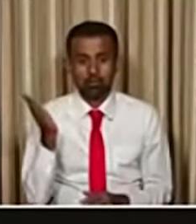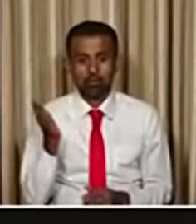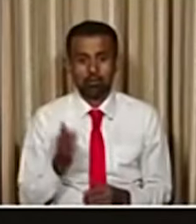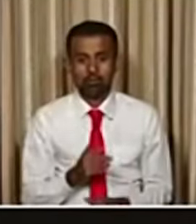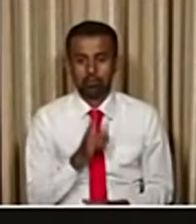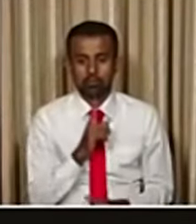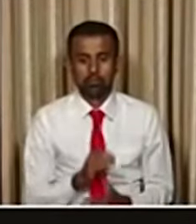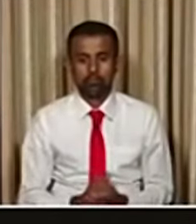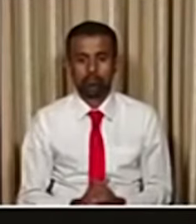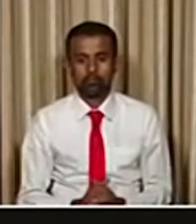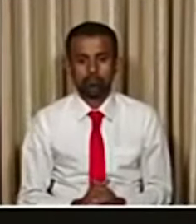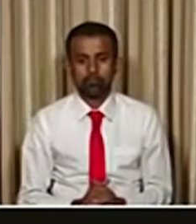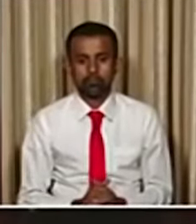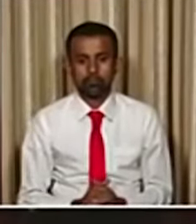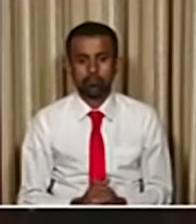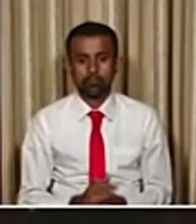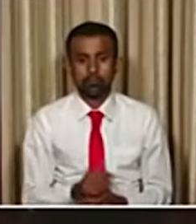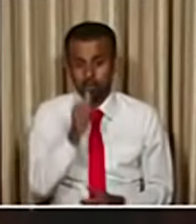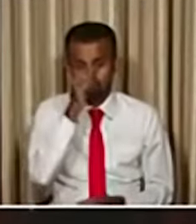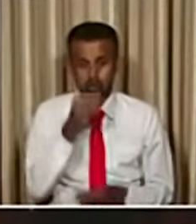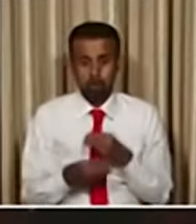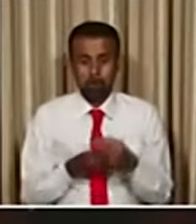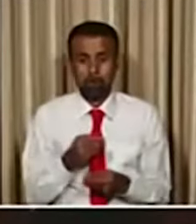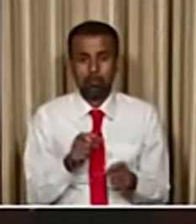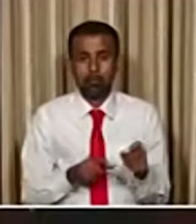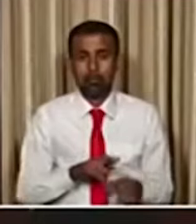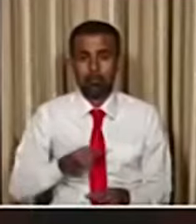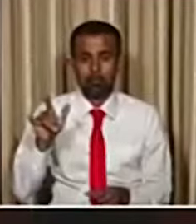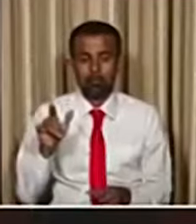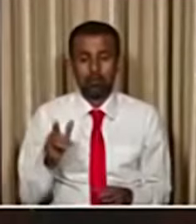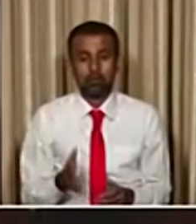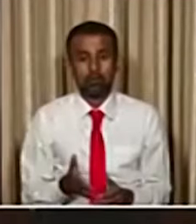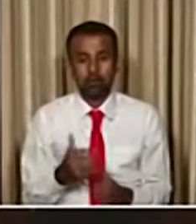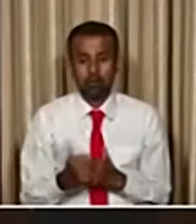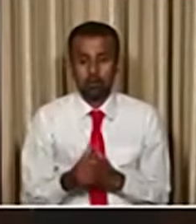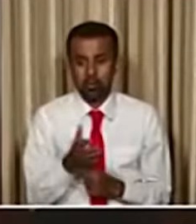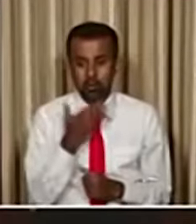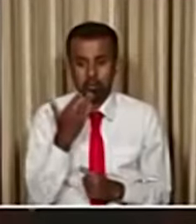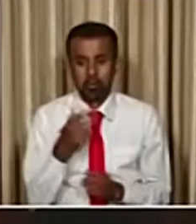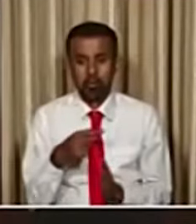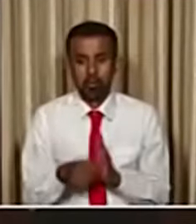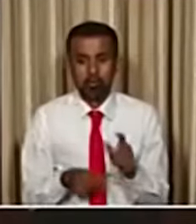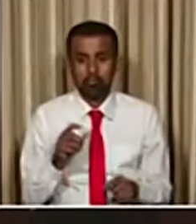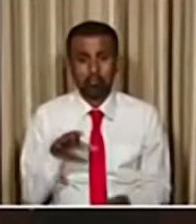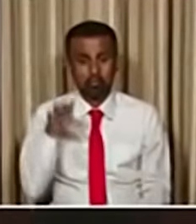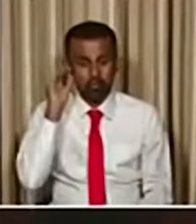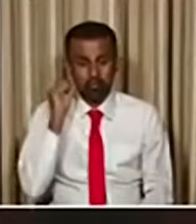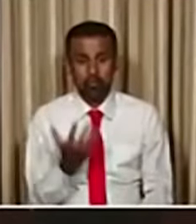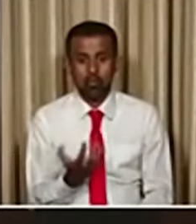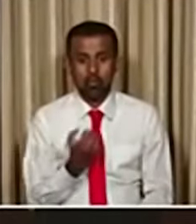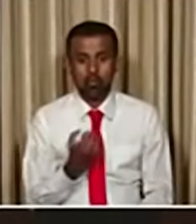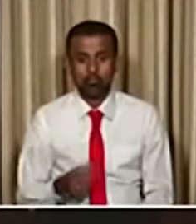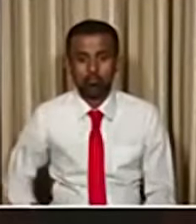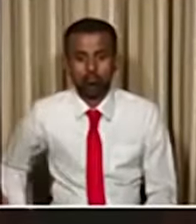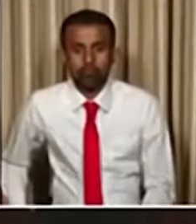කියන්නේ ඉන්න ගරු කතානායකතුමනි මේ ජාවාරම් වලට මිනිස්සු යවන ජාවාරම් ඇති වෙන්න පුළුවන් මේක පිළිබඳව රටේ මිනිස්සු දැනුවත් කිරීමේ අවශ්‍යතාවයක්